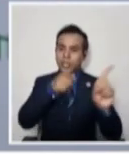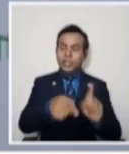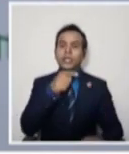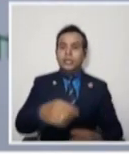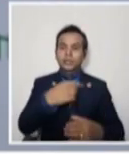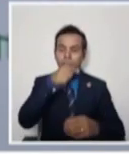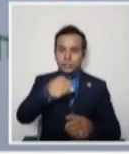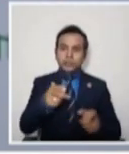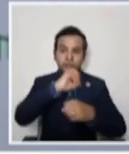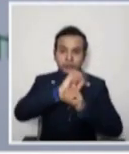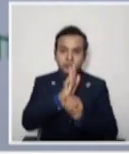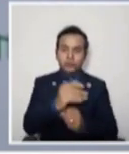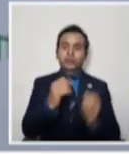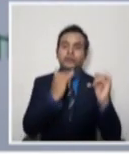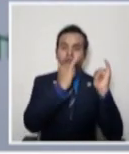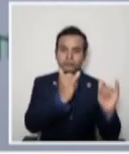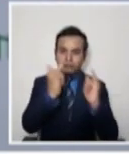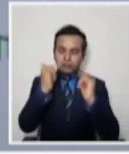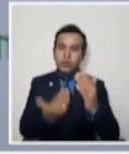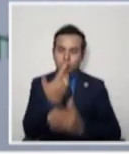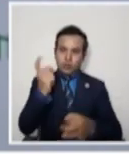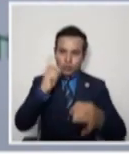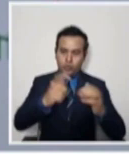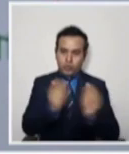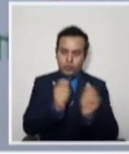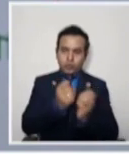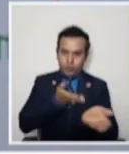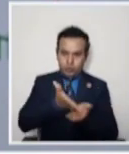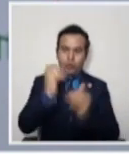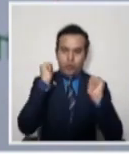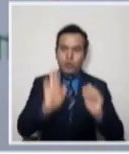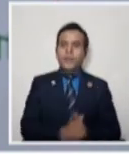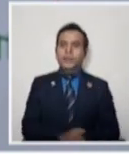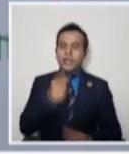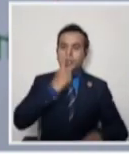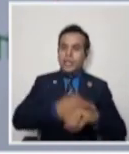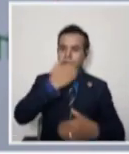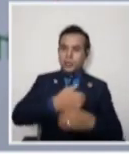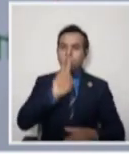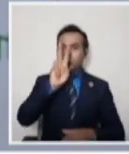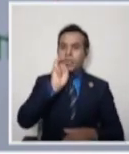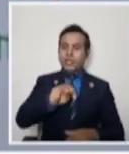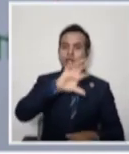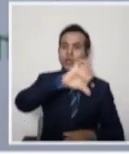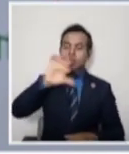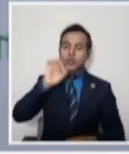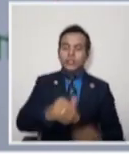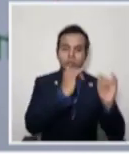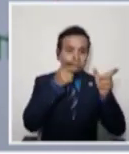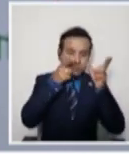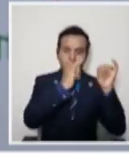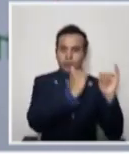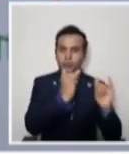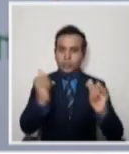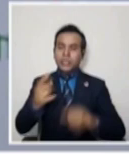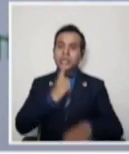ঢাকা মহানগরীতে 2900টি আইসোলেশন শয্যা আছে এবং ঢাকা সিটির বাইরে বিভিন্ন হাসপাতালে 6034টি, এবং এই সকল